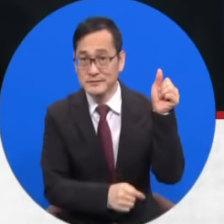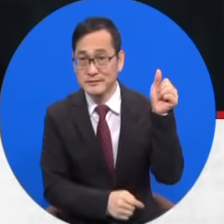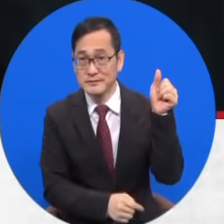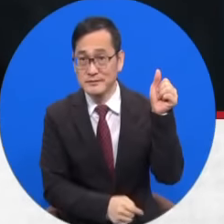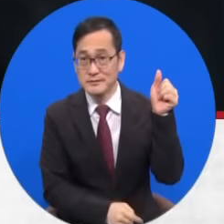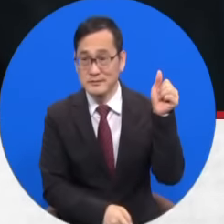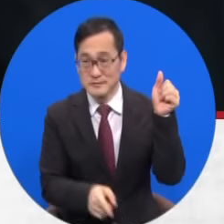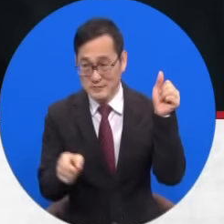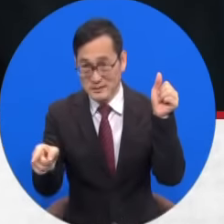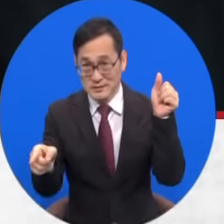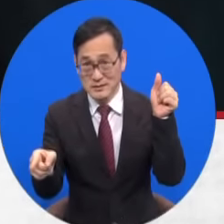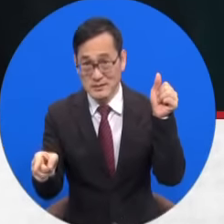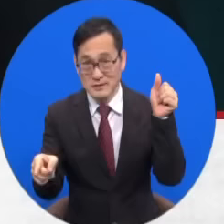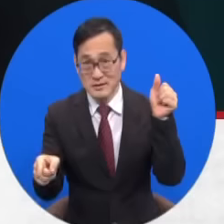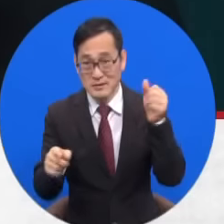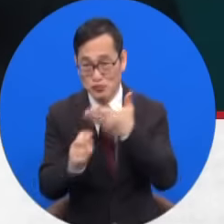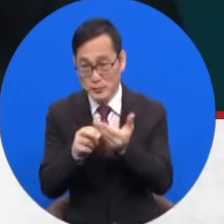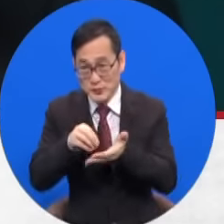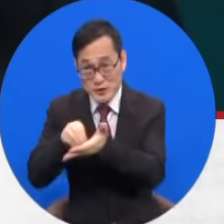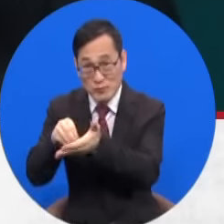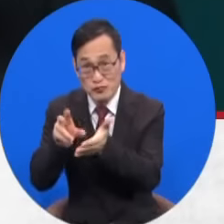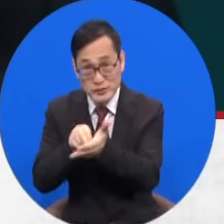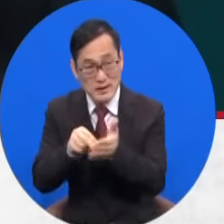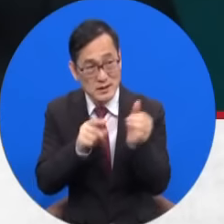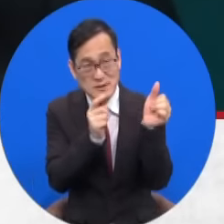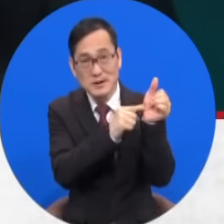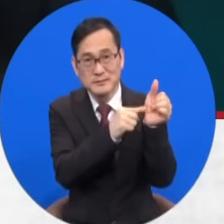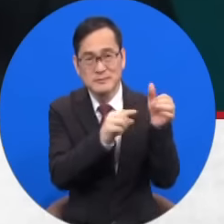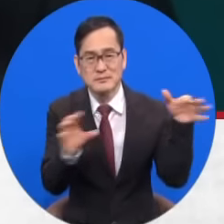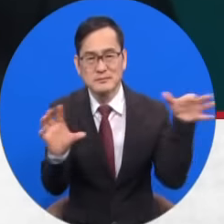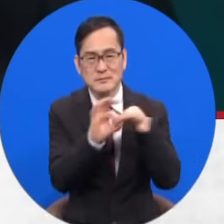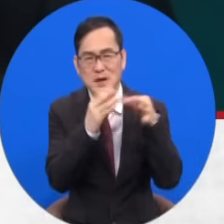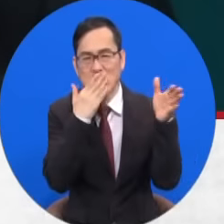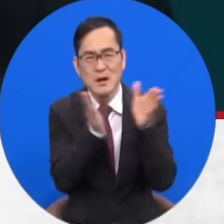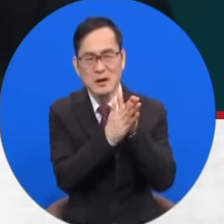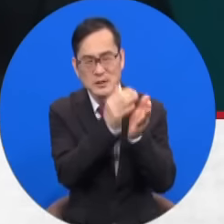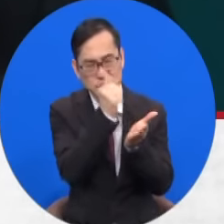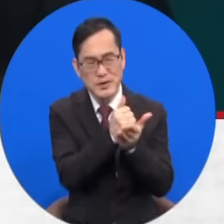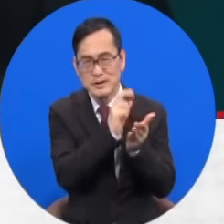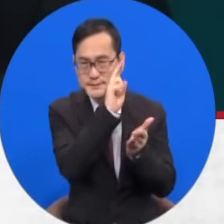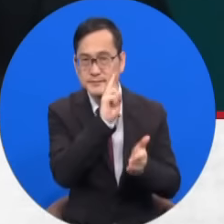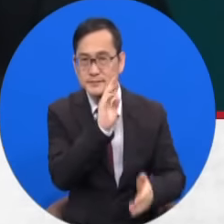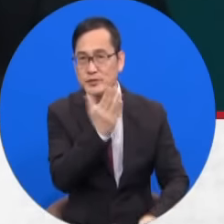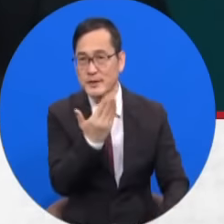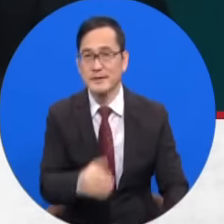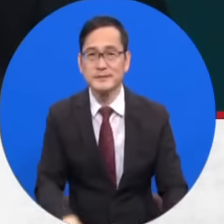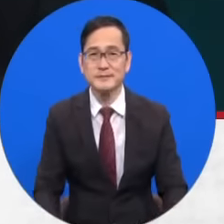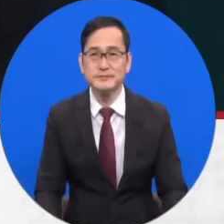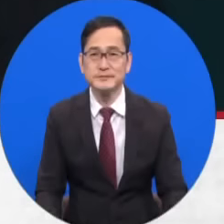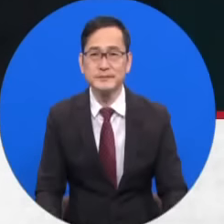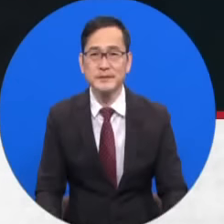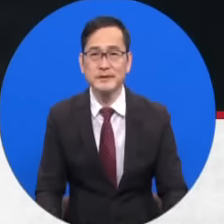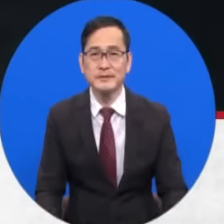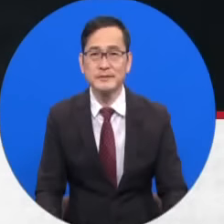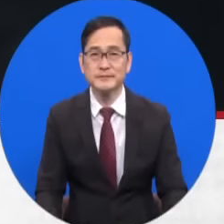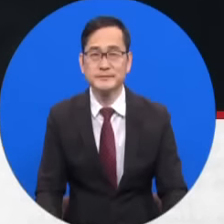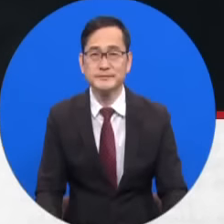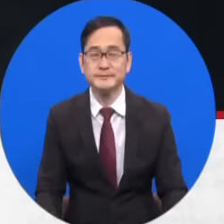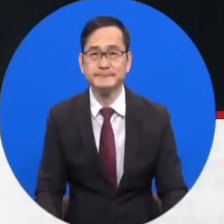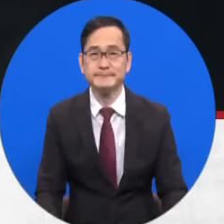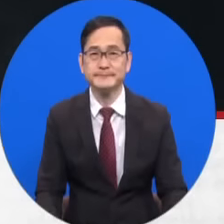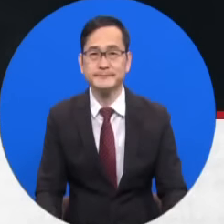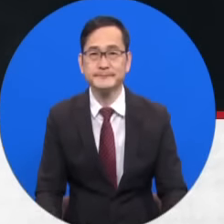피의자가 됐어요 왜냐하면 공판전 신문에 의해 가지고 그때 이제 통지를 받았기 때문에 피의자로 통지를 갖다 받았기 때문에